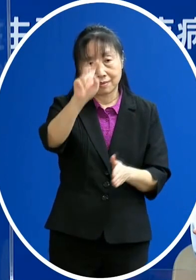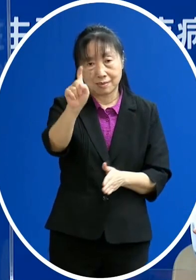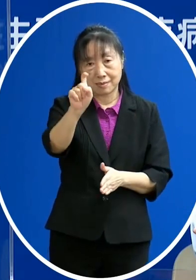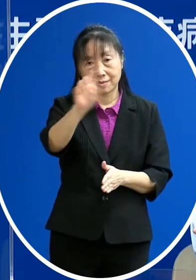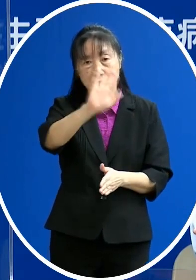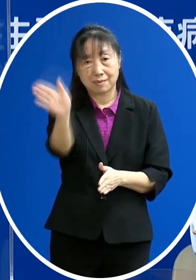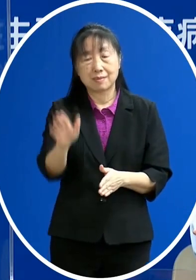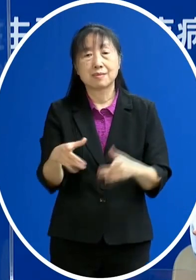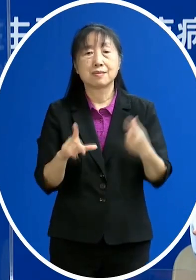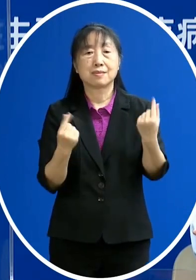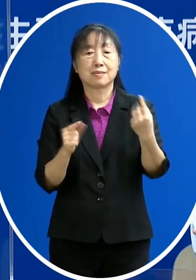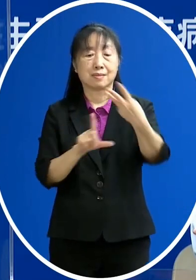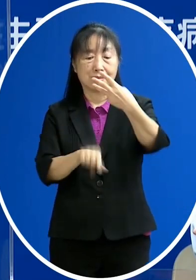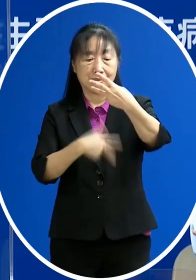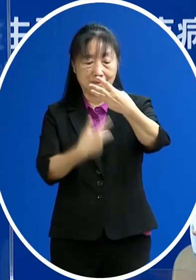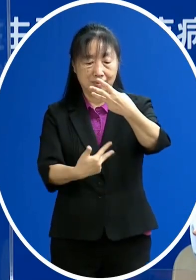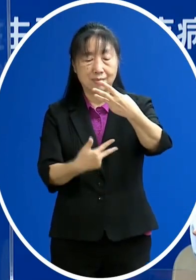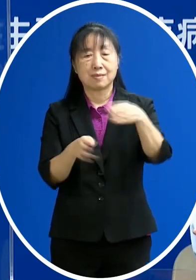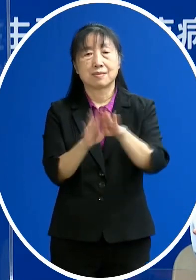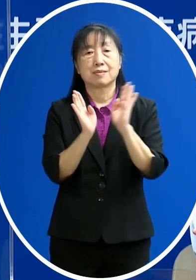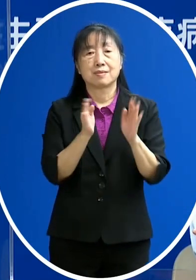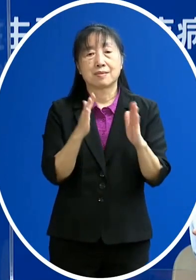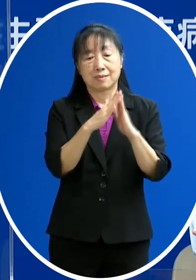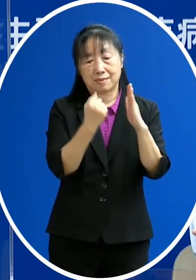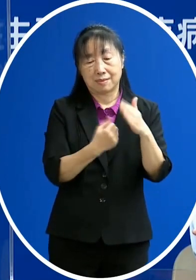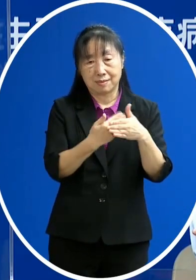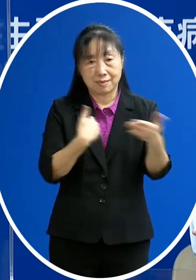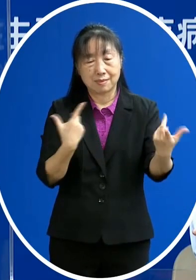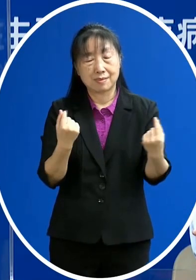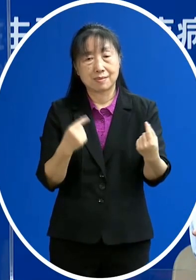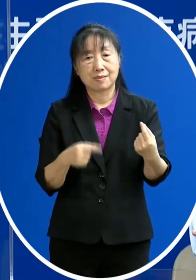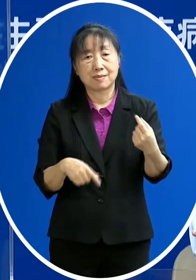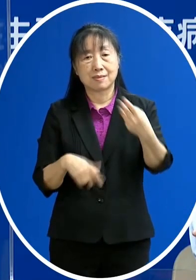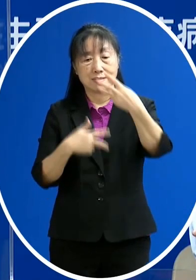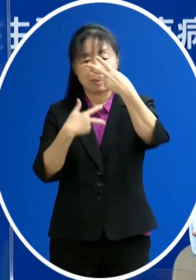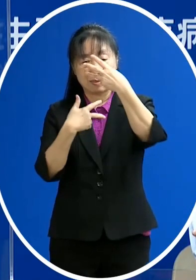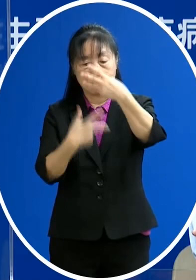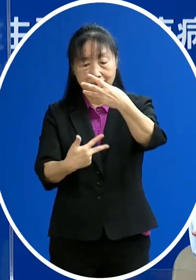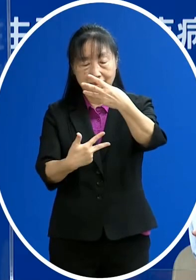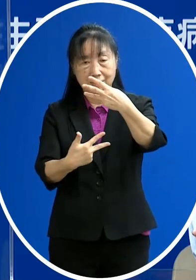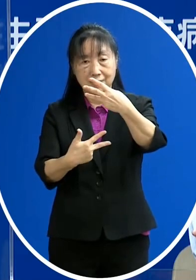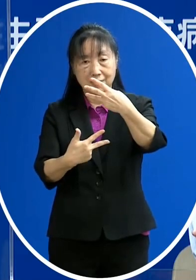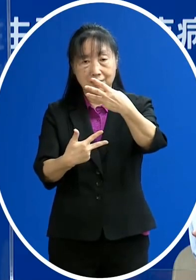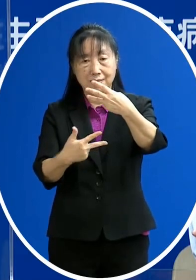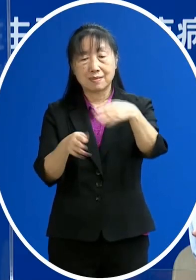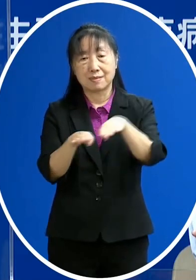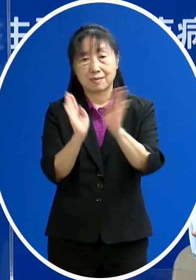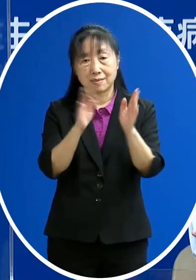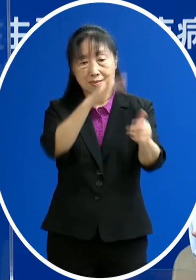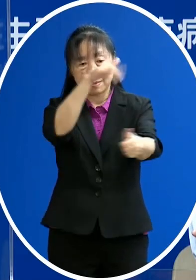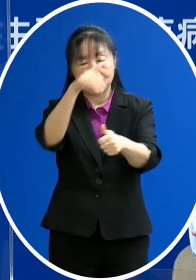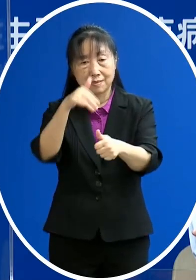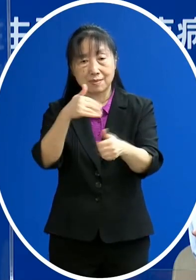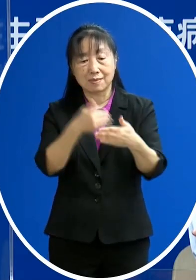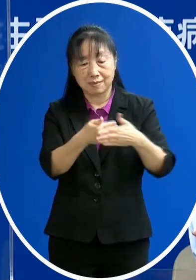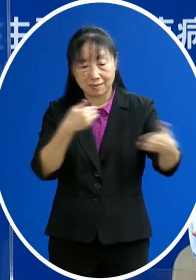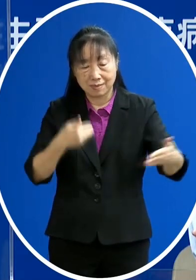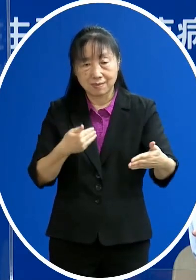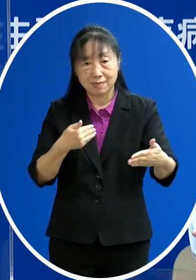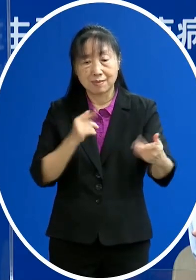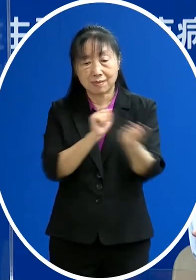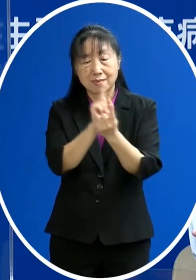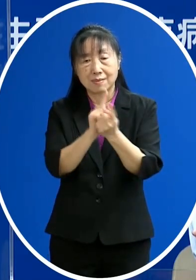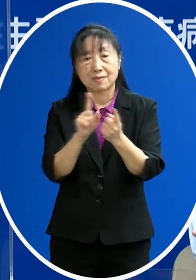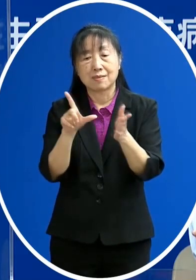3月7号起，那也是居家隔离，也是从3月7号0时起。被框列的人，他的隔离的天数